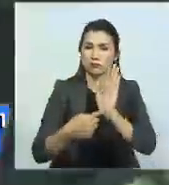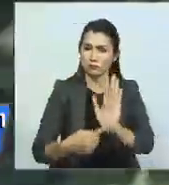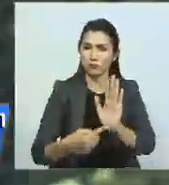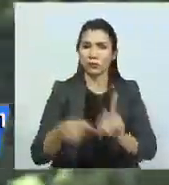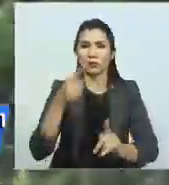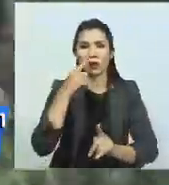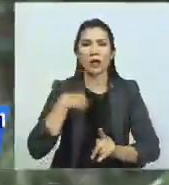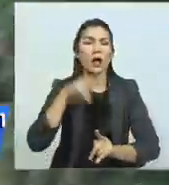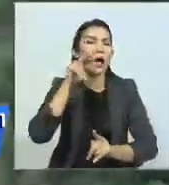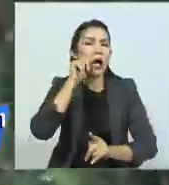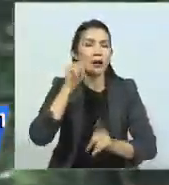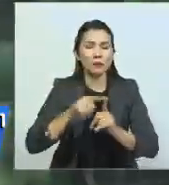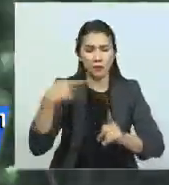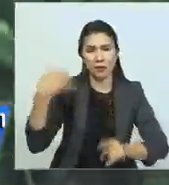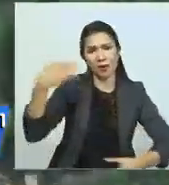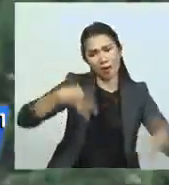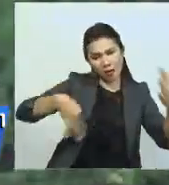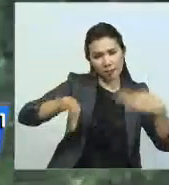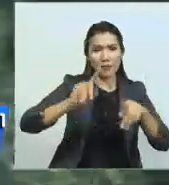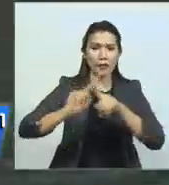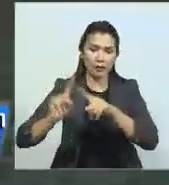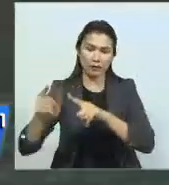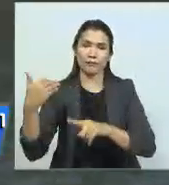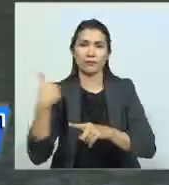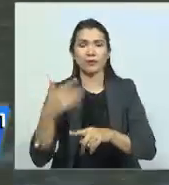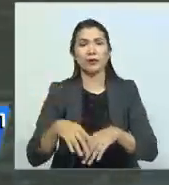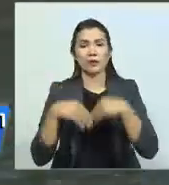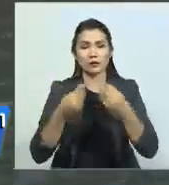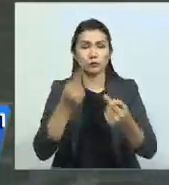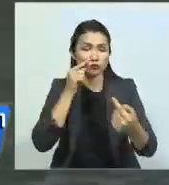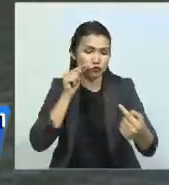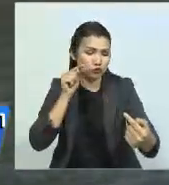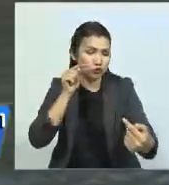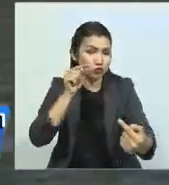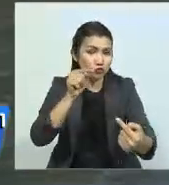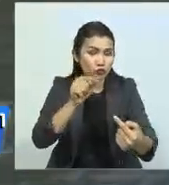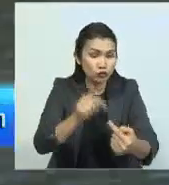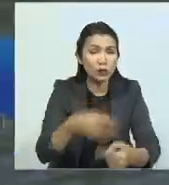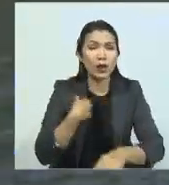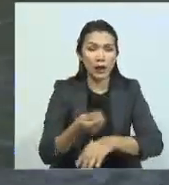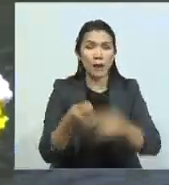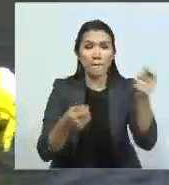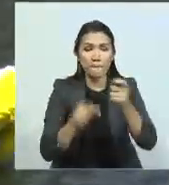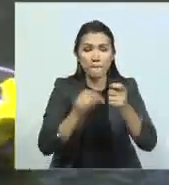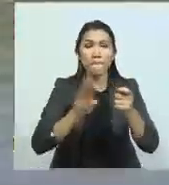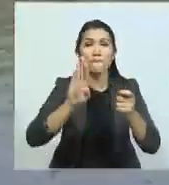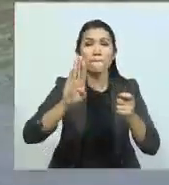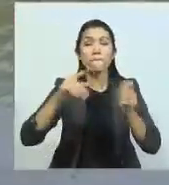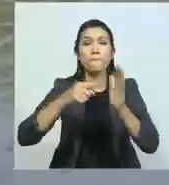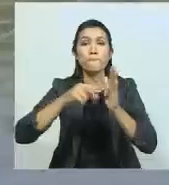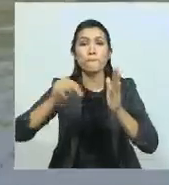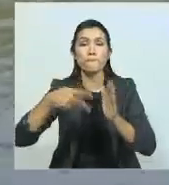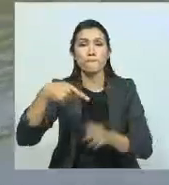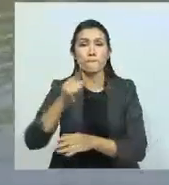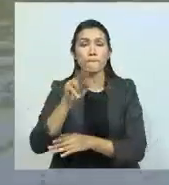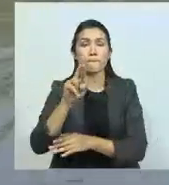น้ำพร้อมกับการรำถวายพระพรแล้วก็จะไปสิ้นสุดที่อำเภอบางปะหันนะครับส่วนใน